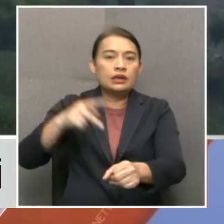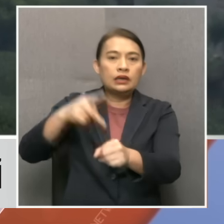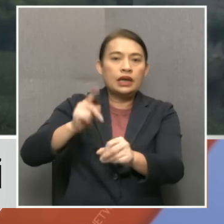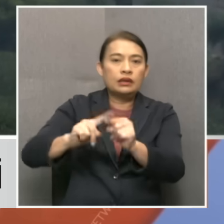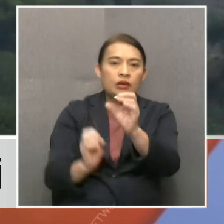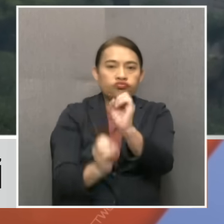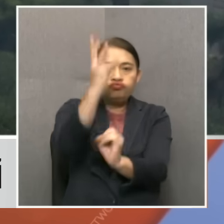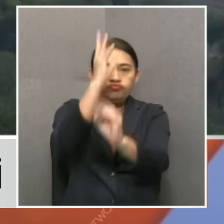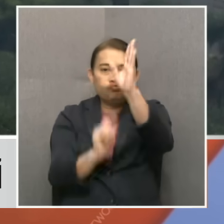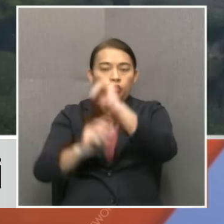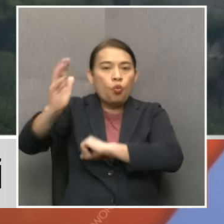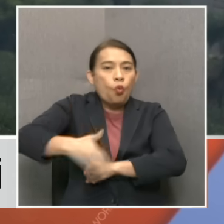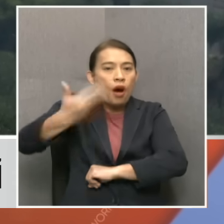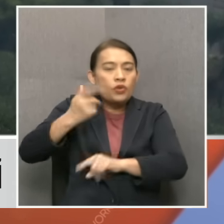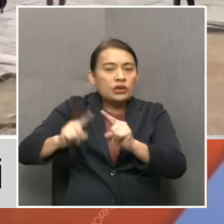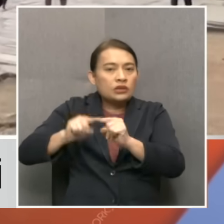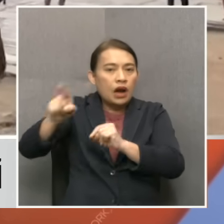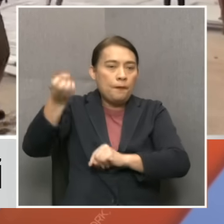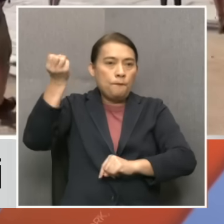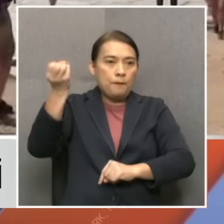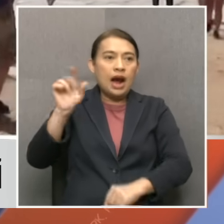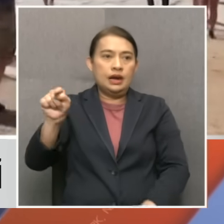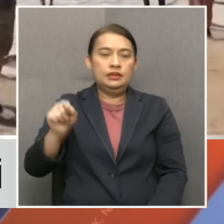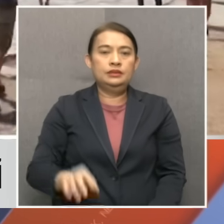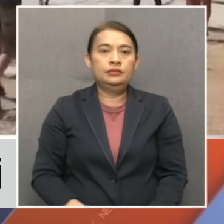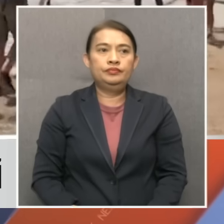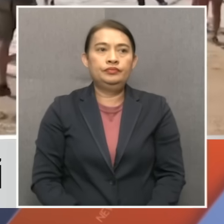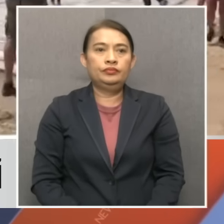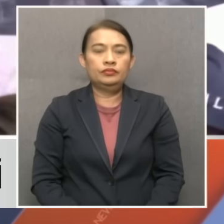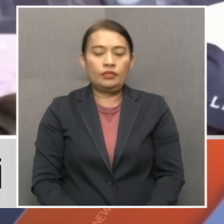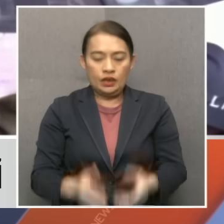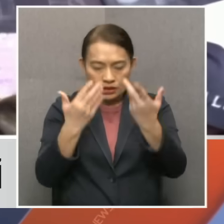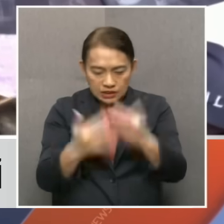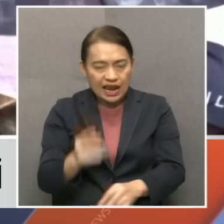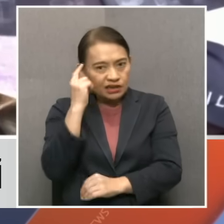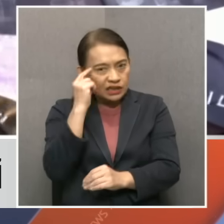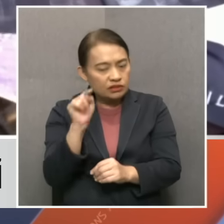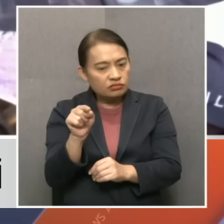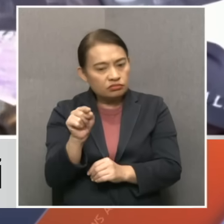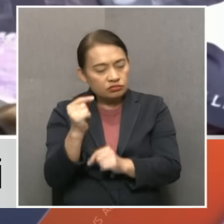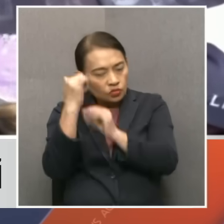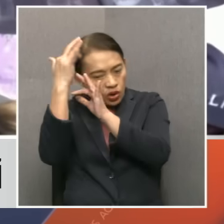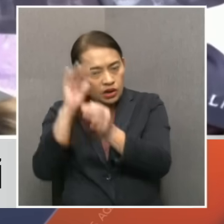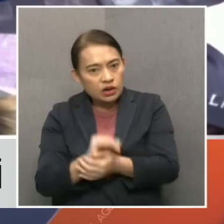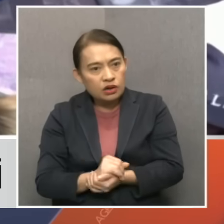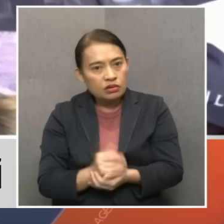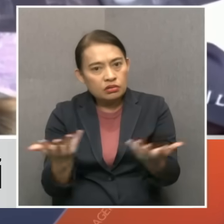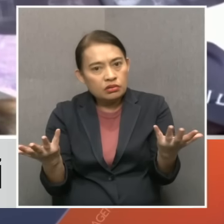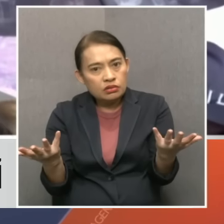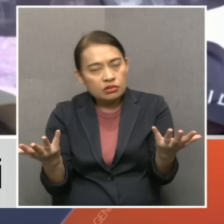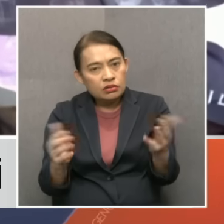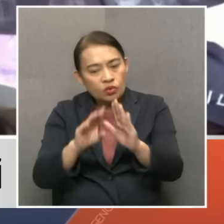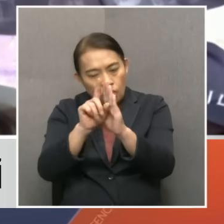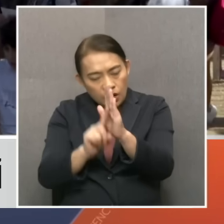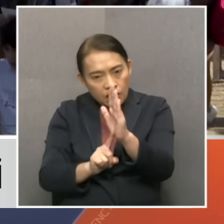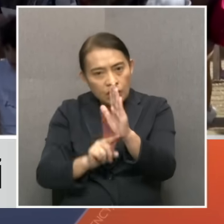แก๊สเรือนกระจกมากขึ้นนะเพราะฉะนั้นความหวังที่จะลดกลับไปเนี่ยมันน้อยเหลือเกินนะIPCC เนี่ยคณะทำงาน